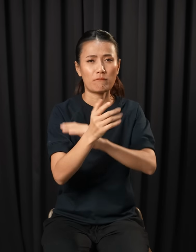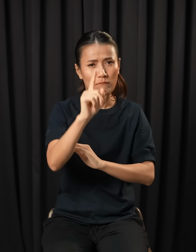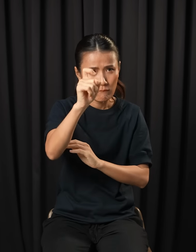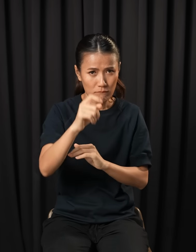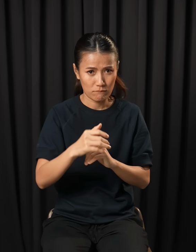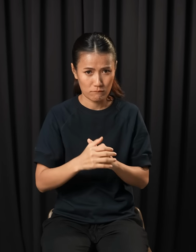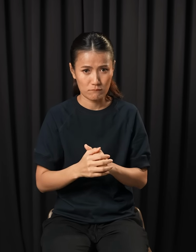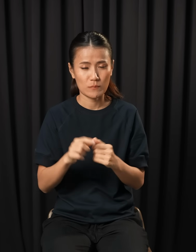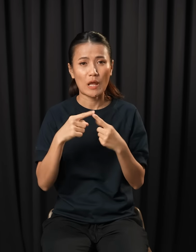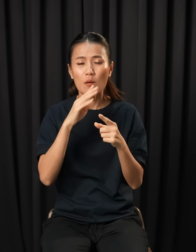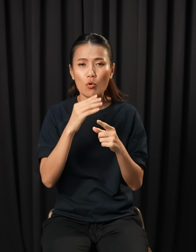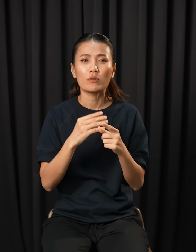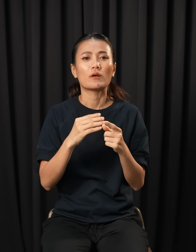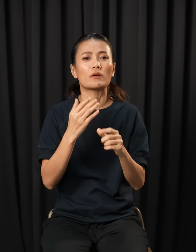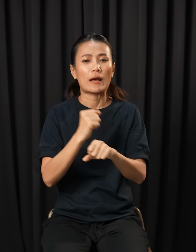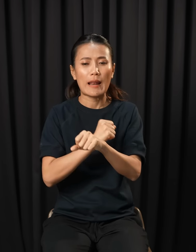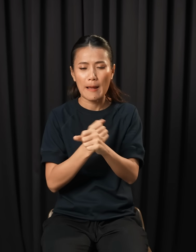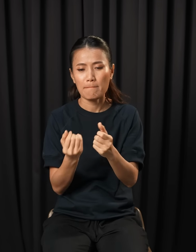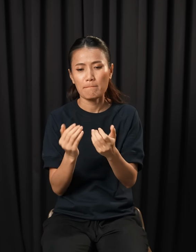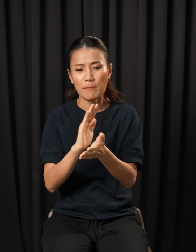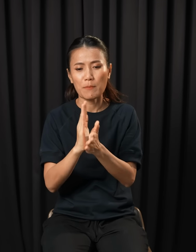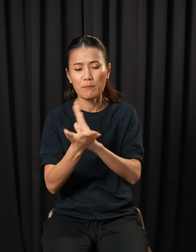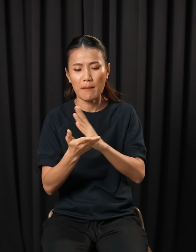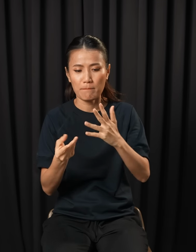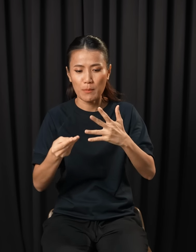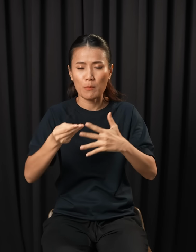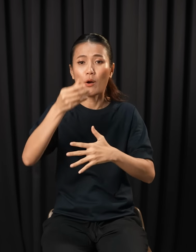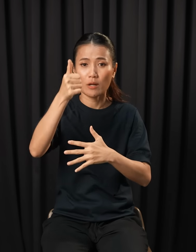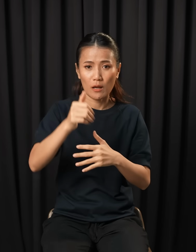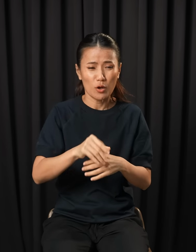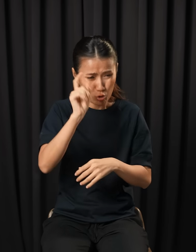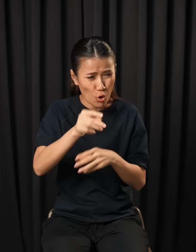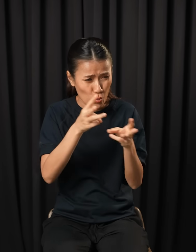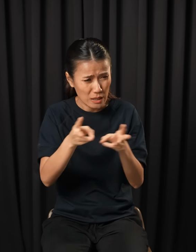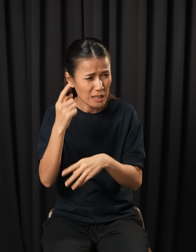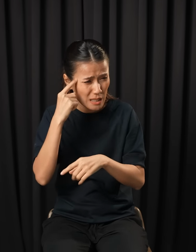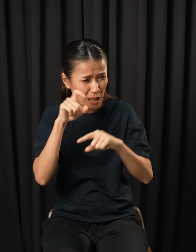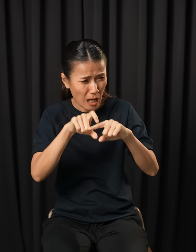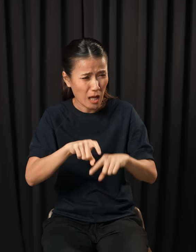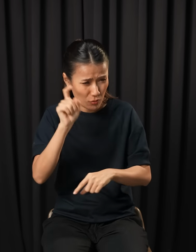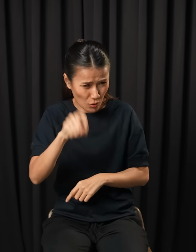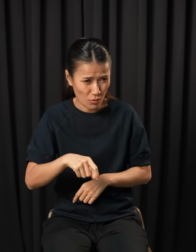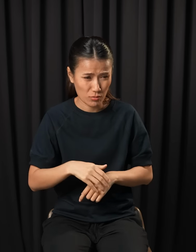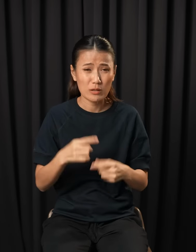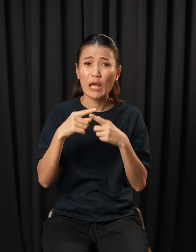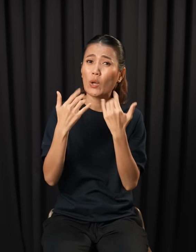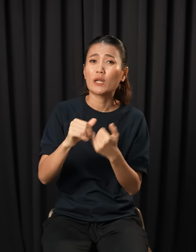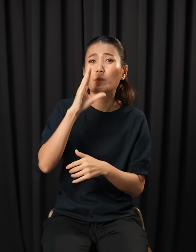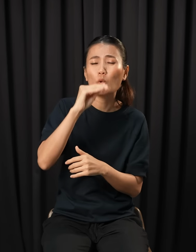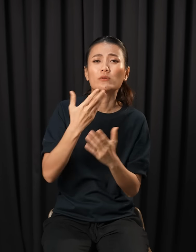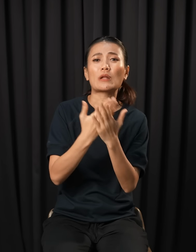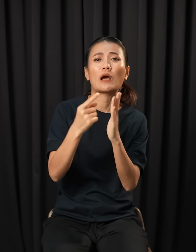กระชากอย่างนี้ถ้าจะเอาให้เขาอยู่ได้ในราคาต้นทุนพลังงานแล้วก็ปรับทุกปีตามเศรษฐกิจ มันน่ามันมีมัน ลดความเหลื่อมล้